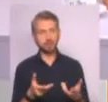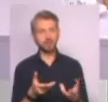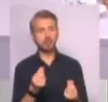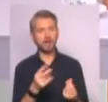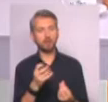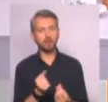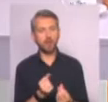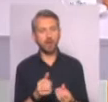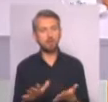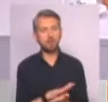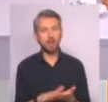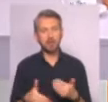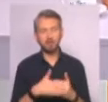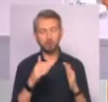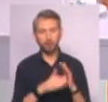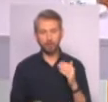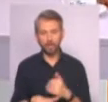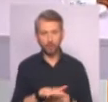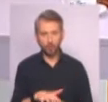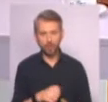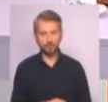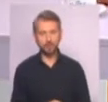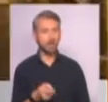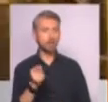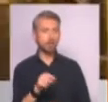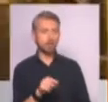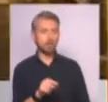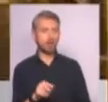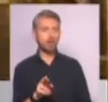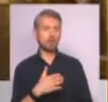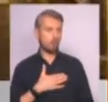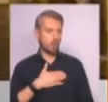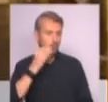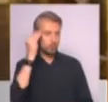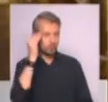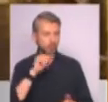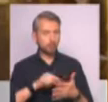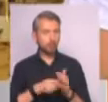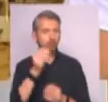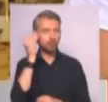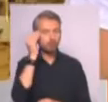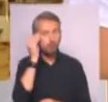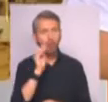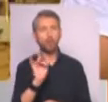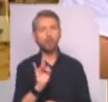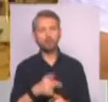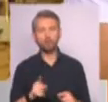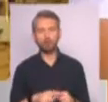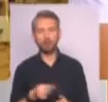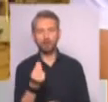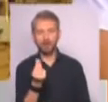тариф на прибирання прибудинкової території. Тому, ну, як на мене, так сказати, з точки зору розміру цього